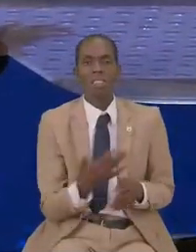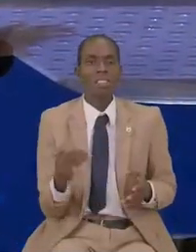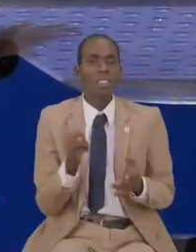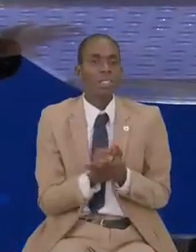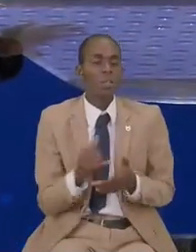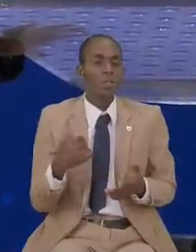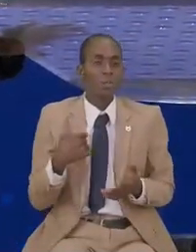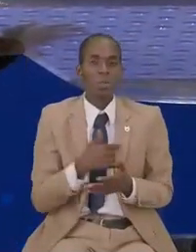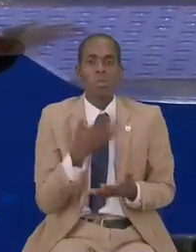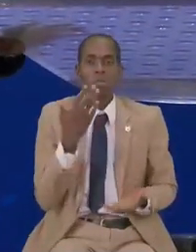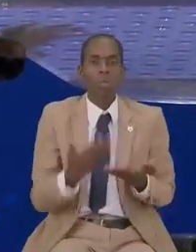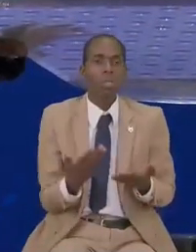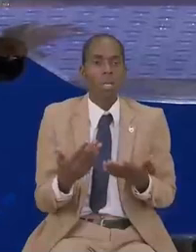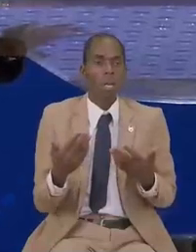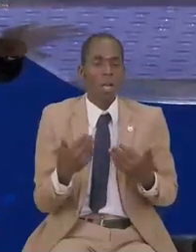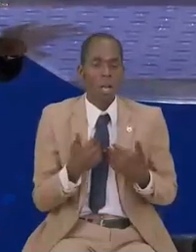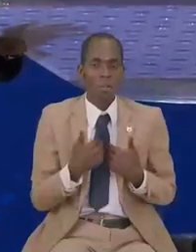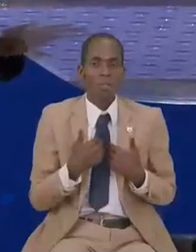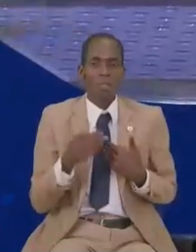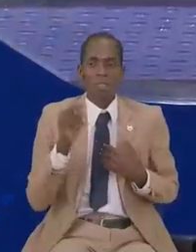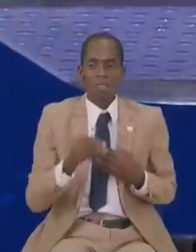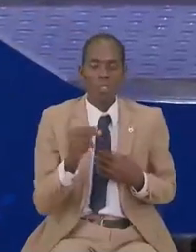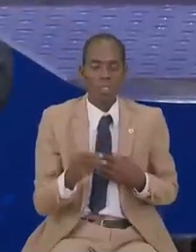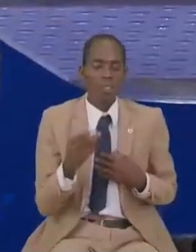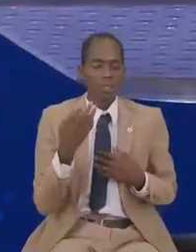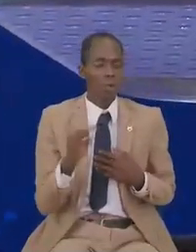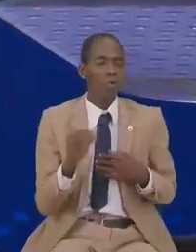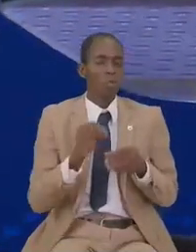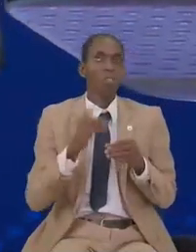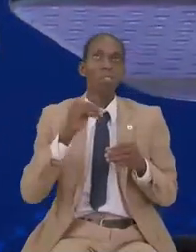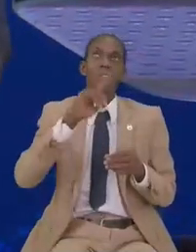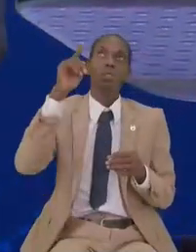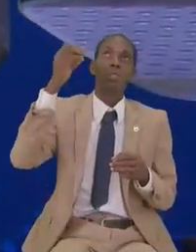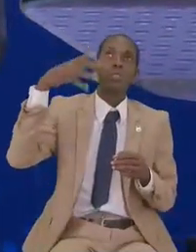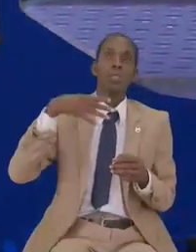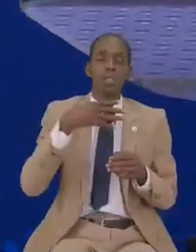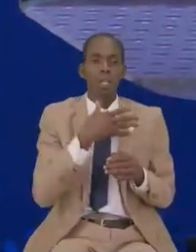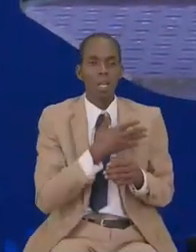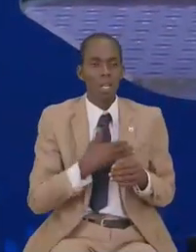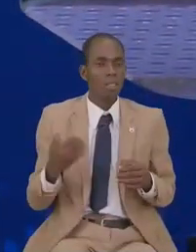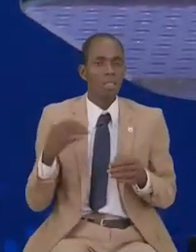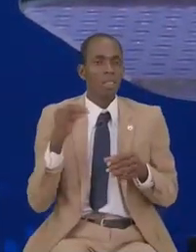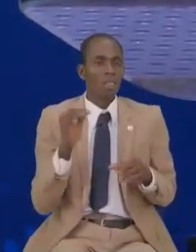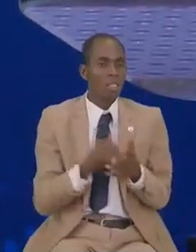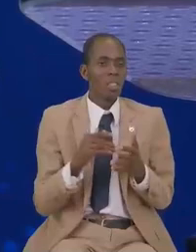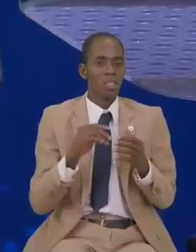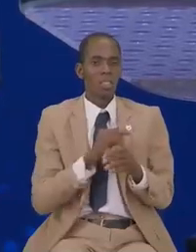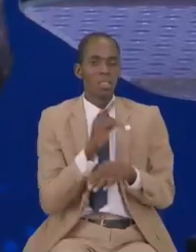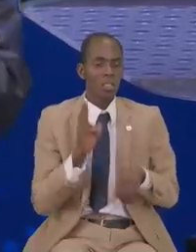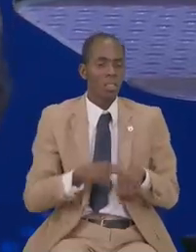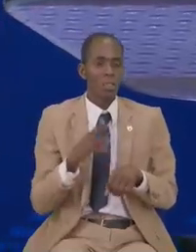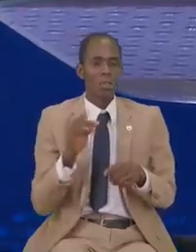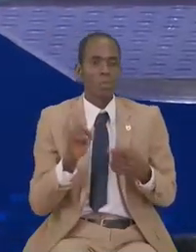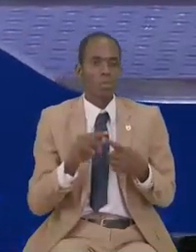devaient avoir, choses qui doivent arriver au soleil, à la lune, et il y aura l'angoisse des nations, royaume contre